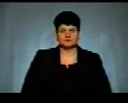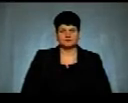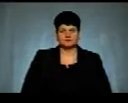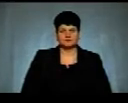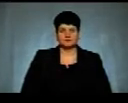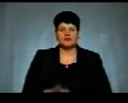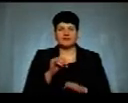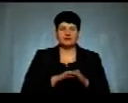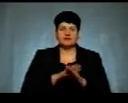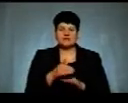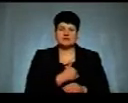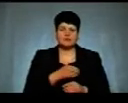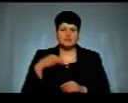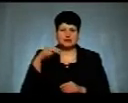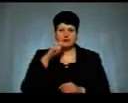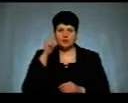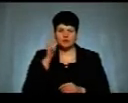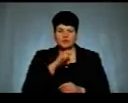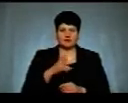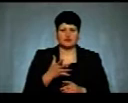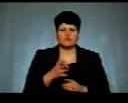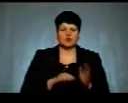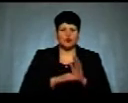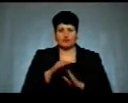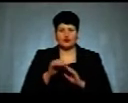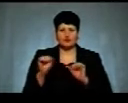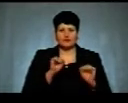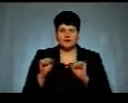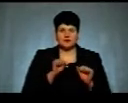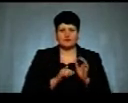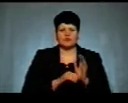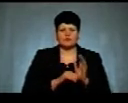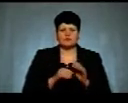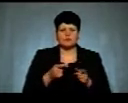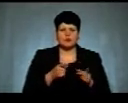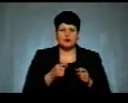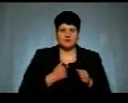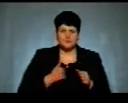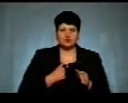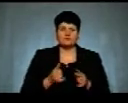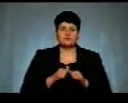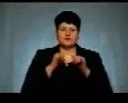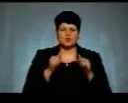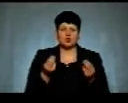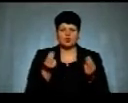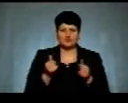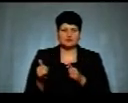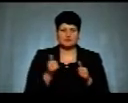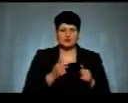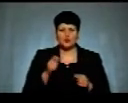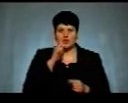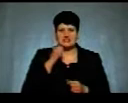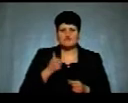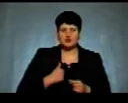На виконання ініціативи президента України, Верховного Головнокомандувача Збройних сил України щодо підвищення грошового забезпечення українських